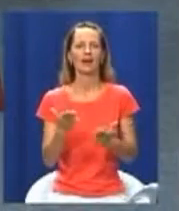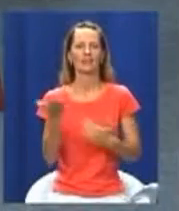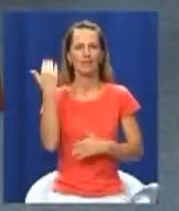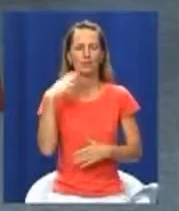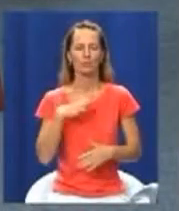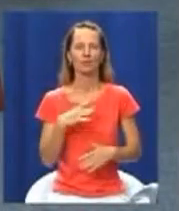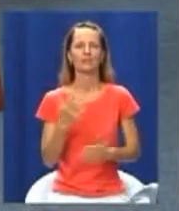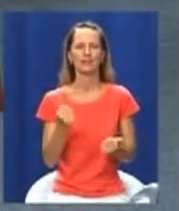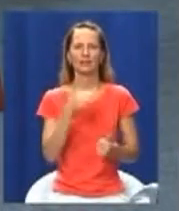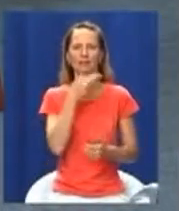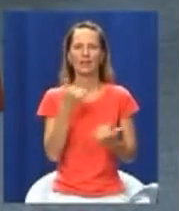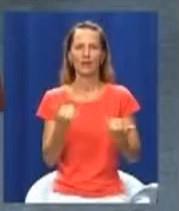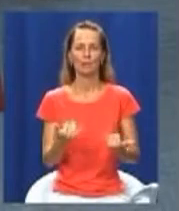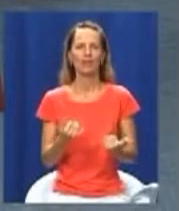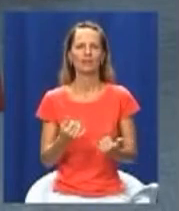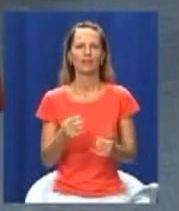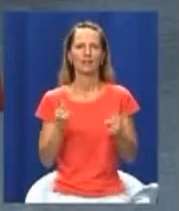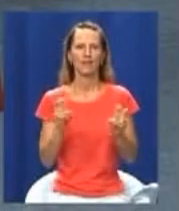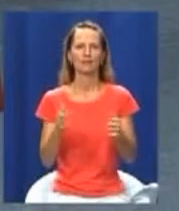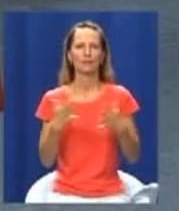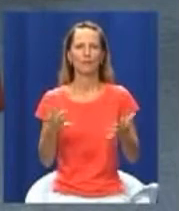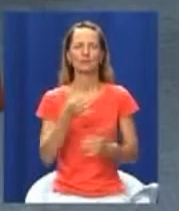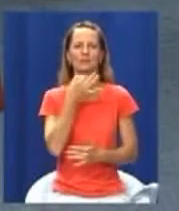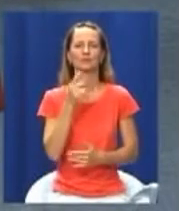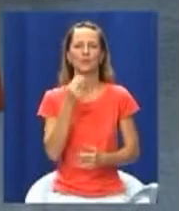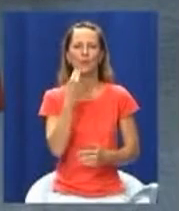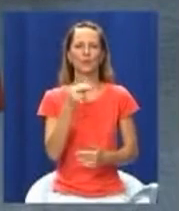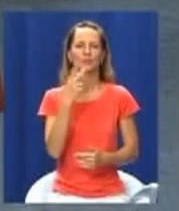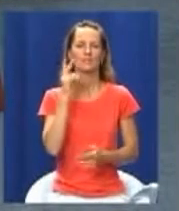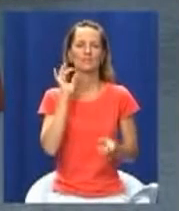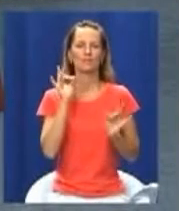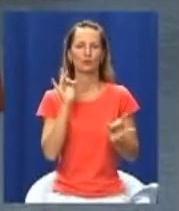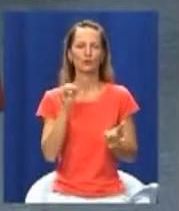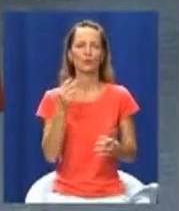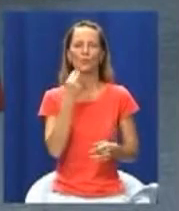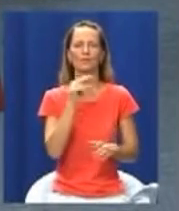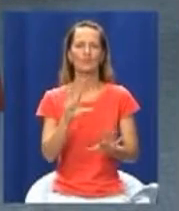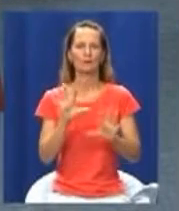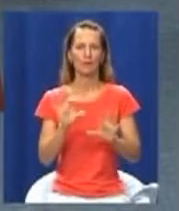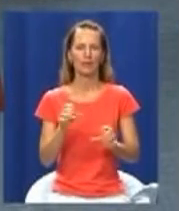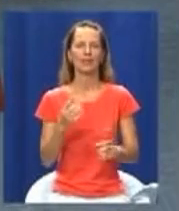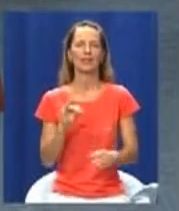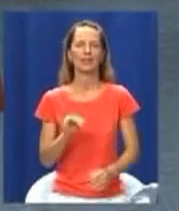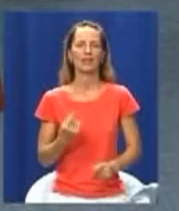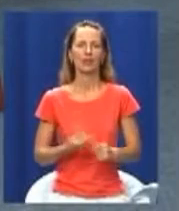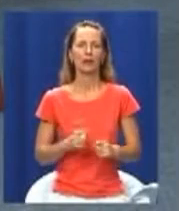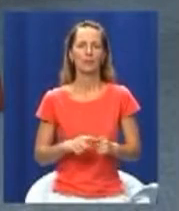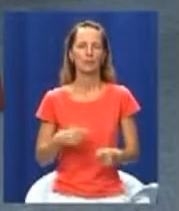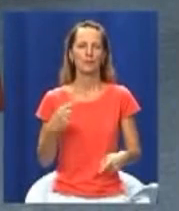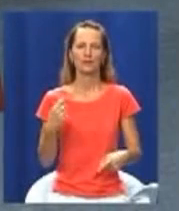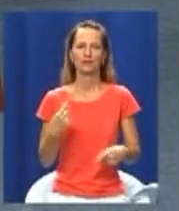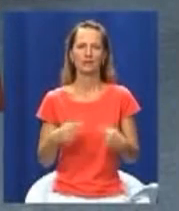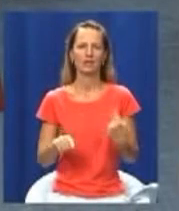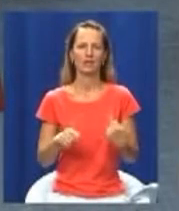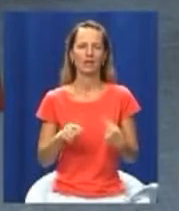Мені також більше насправді чомусь подобається сучасна, тому що, можливо, краще звучить, можливо, краще сприймається. Ну, проте від того не змінюється